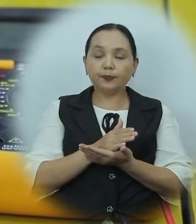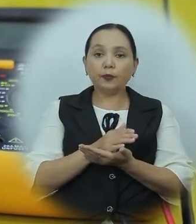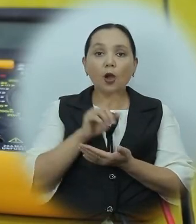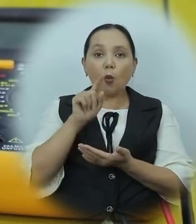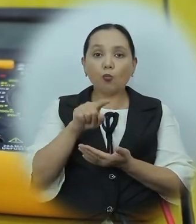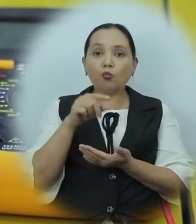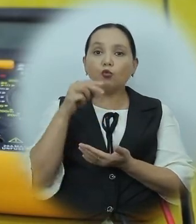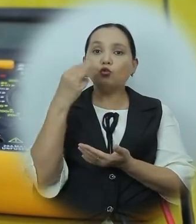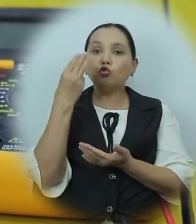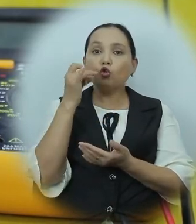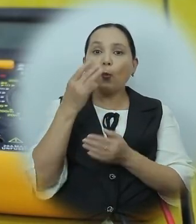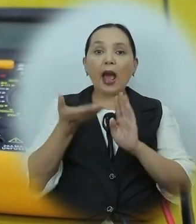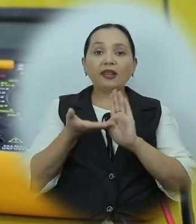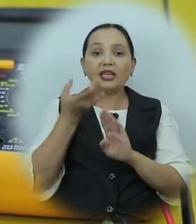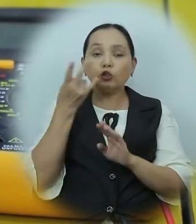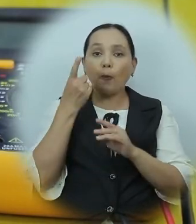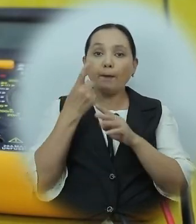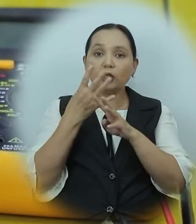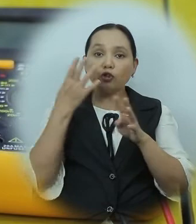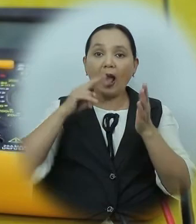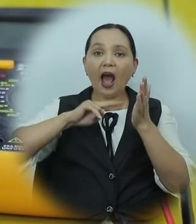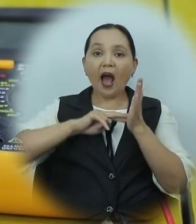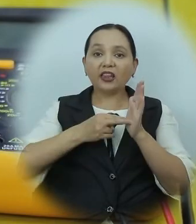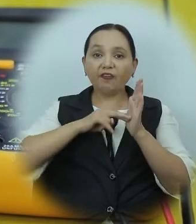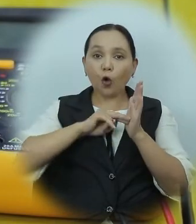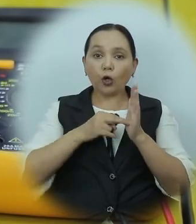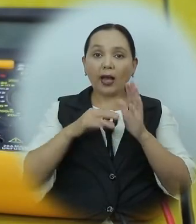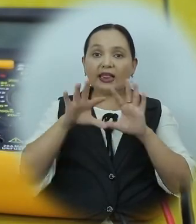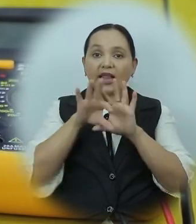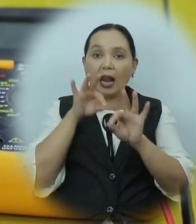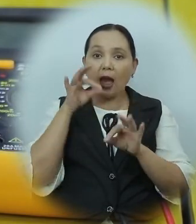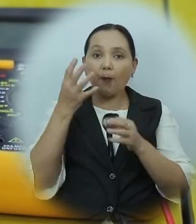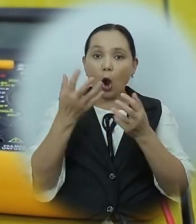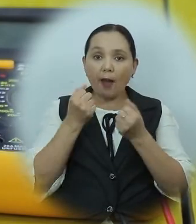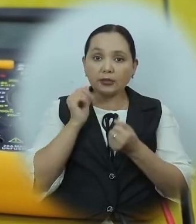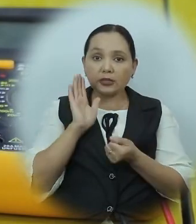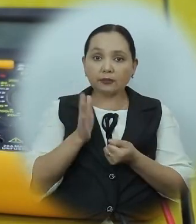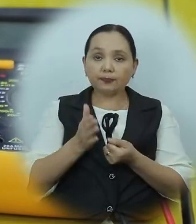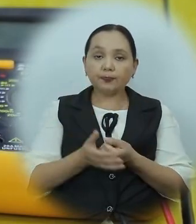Bu shuruplarni yechish uchun oldin birinchi navbatda atyorka tanlab olinadi.